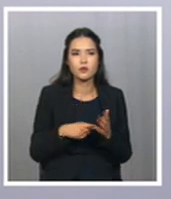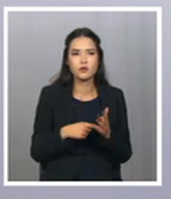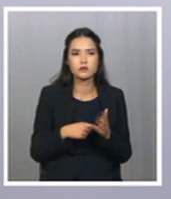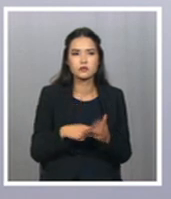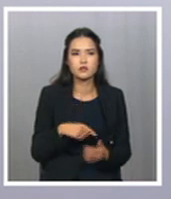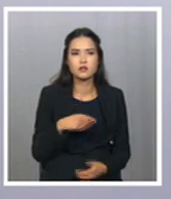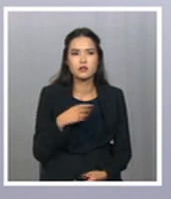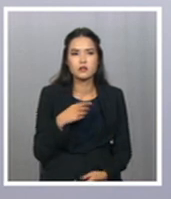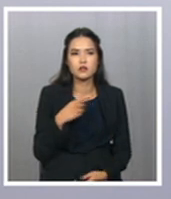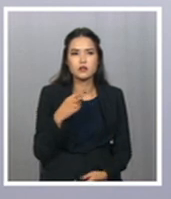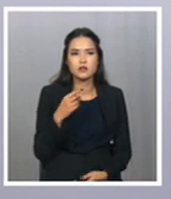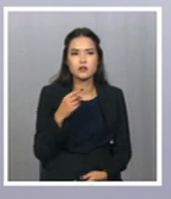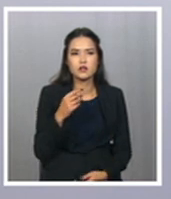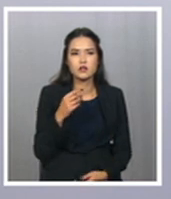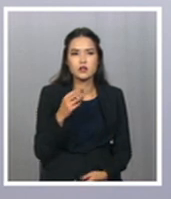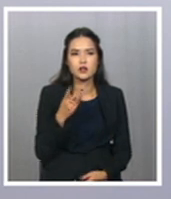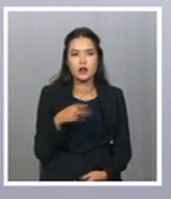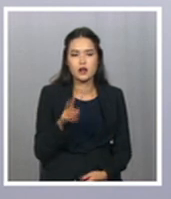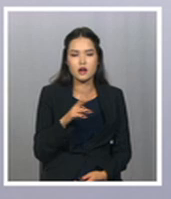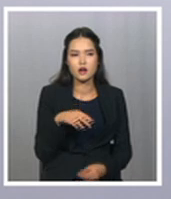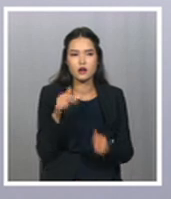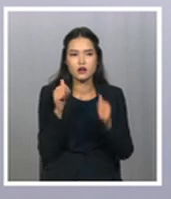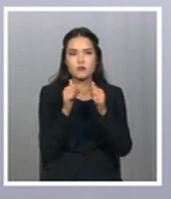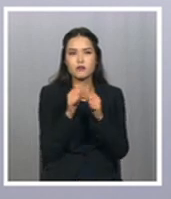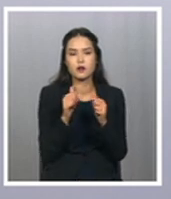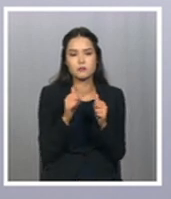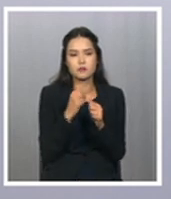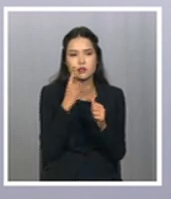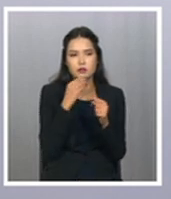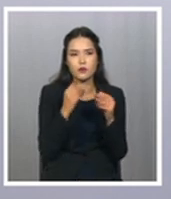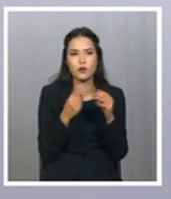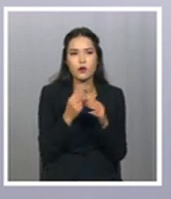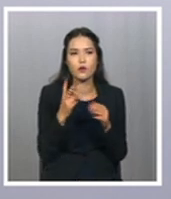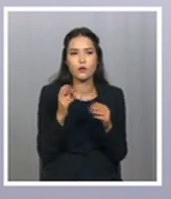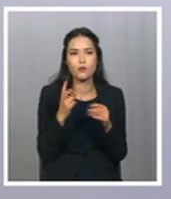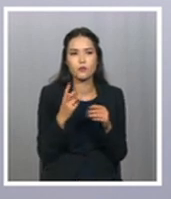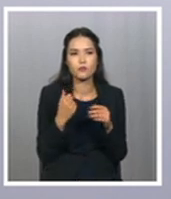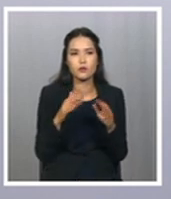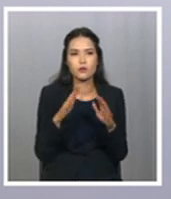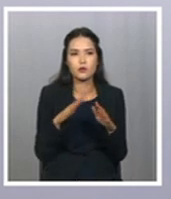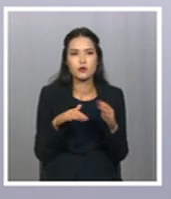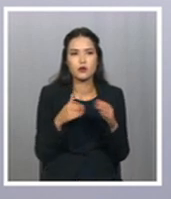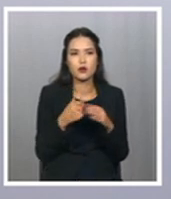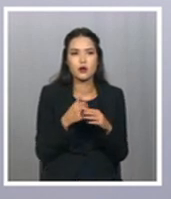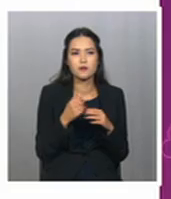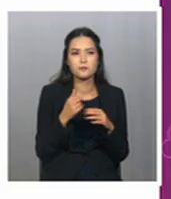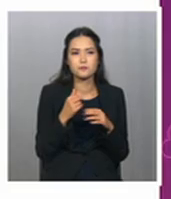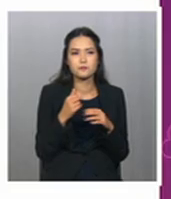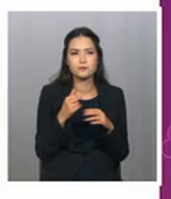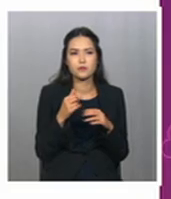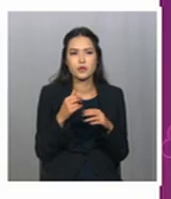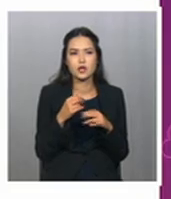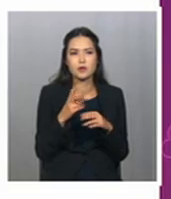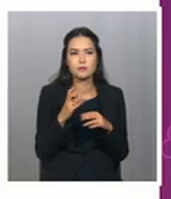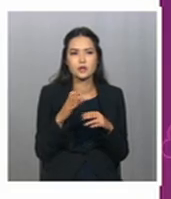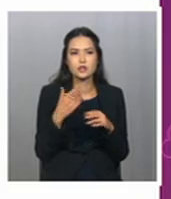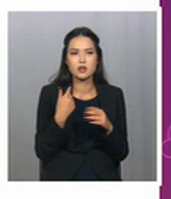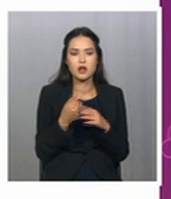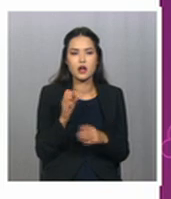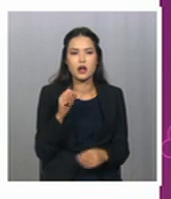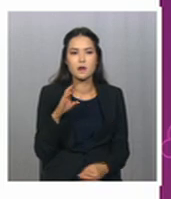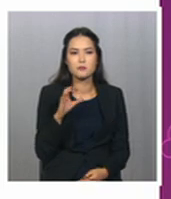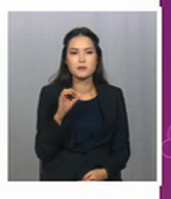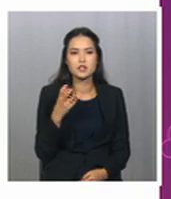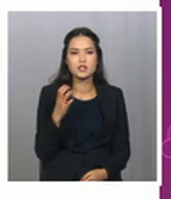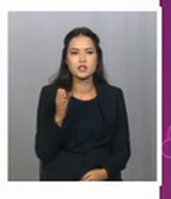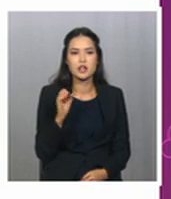және біздегі кубымыз бірлік куб болғандықтан, Д С OX-те жатады. Демек, оның абсциссасы 1-ге тең,